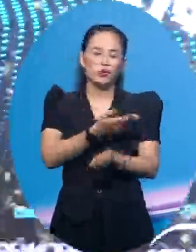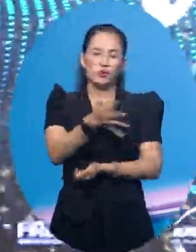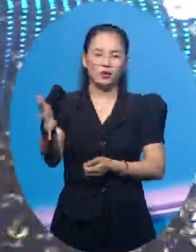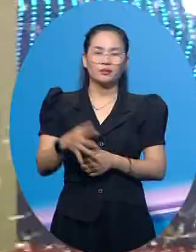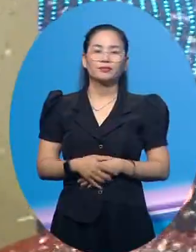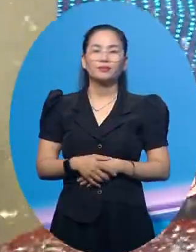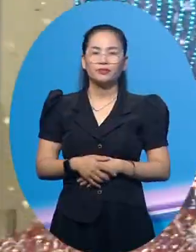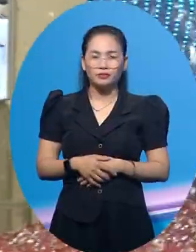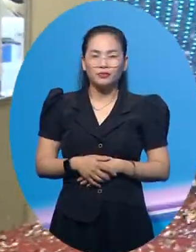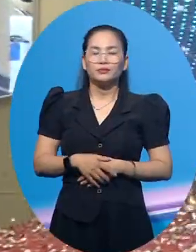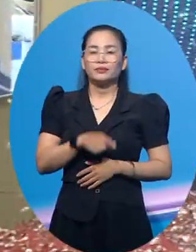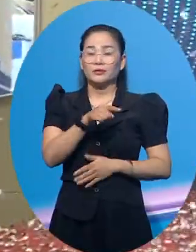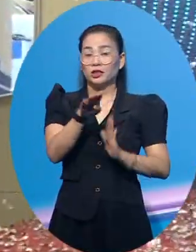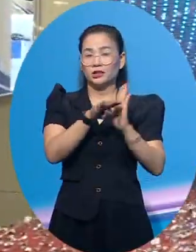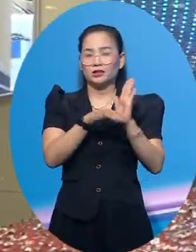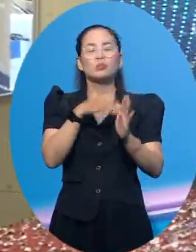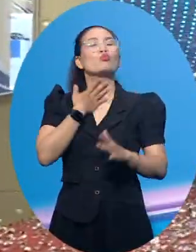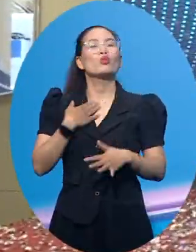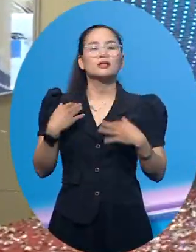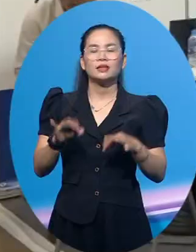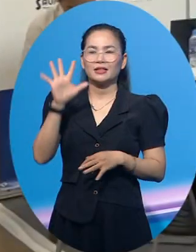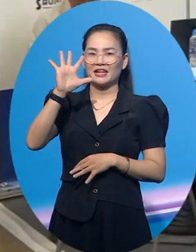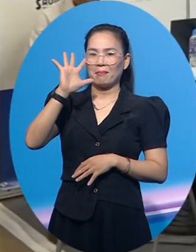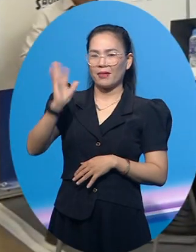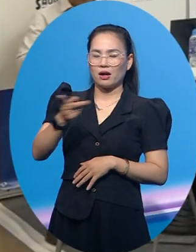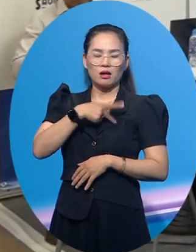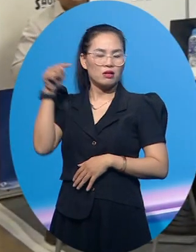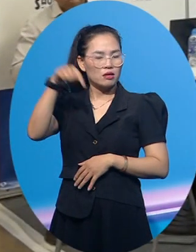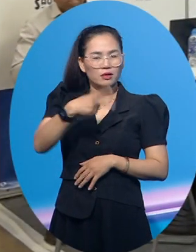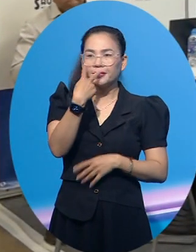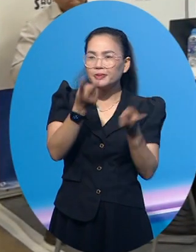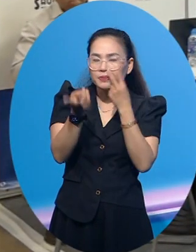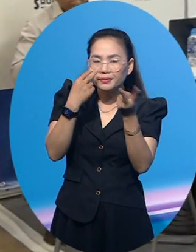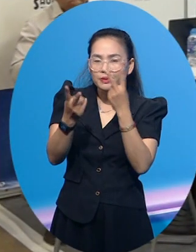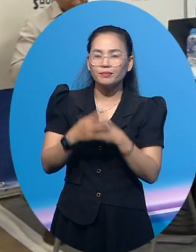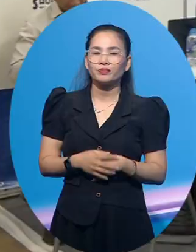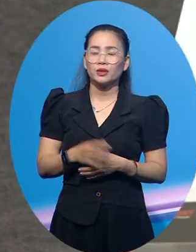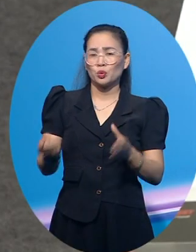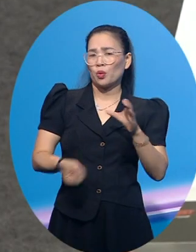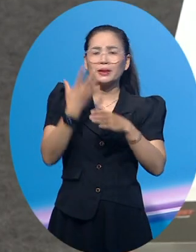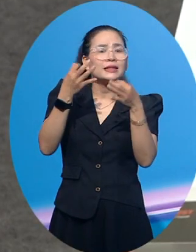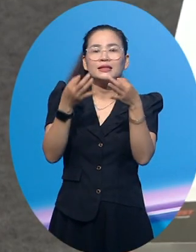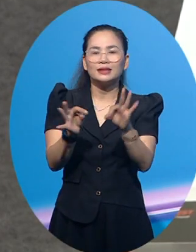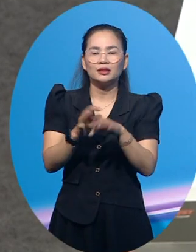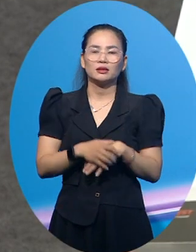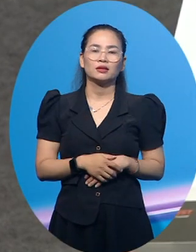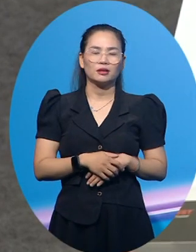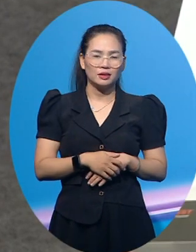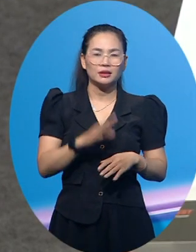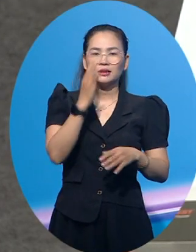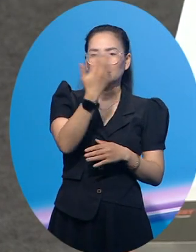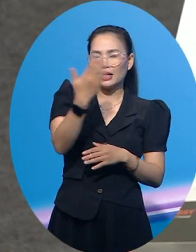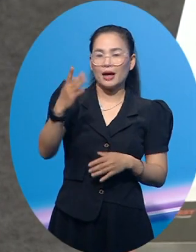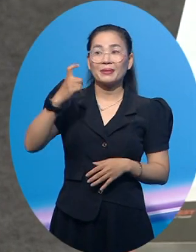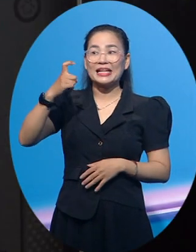VMOX 2024 kỳ vọng sẽ đón hơn 5.000 lượt khách tham quan. Điểm nổi bật của sự kiện năm nay là sự kết hợp cùng với triển lãm Điện